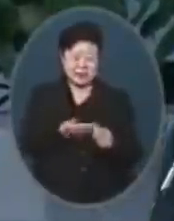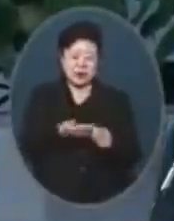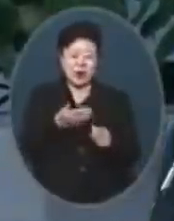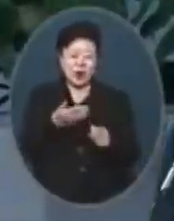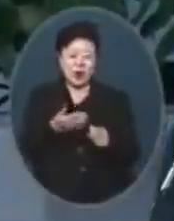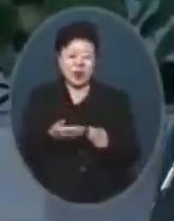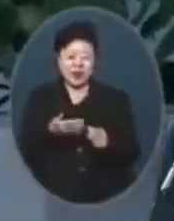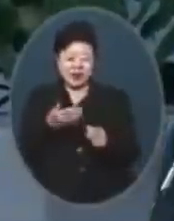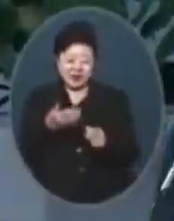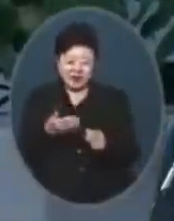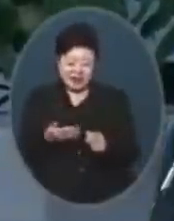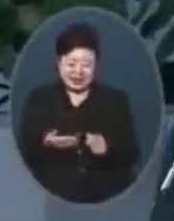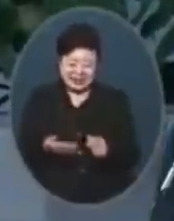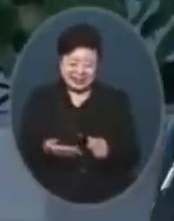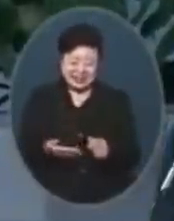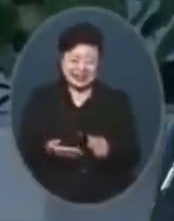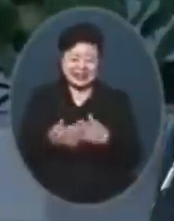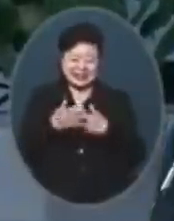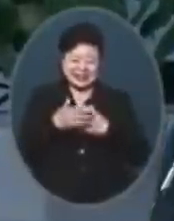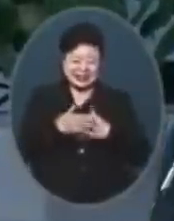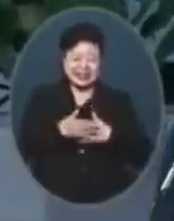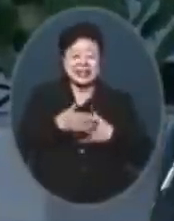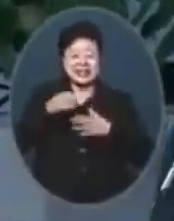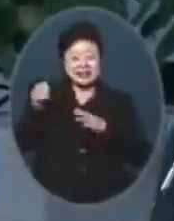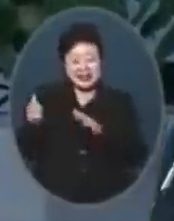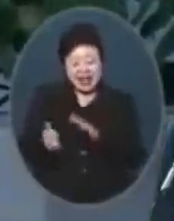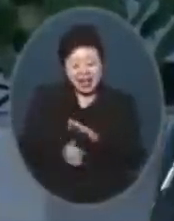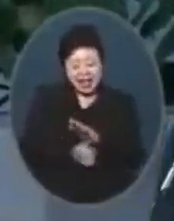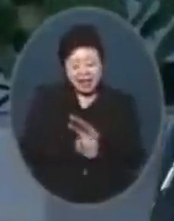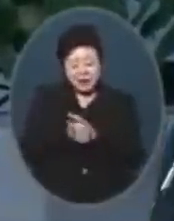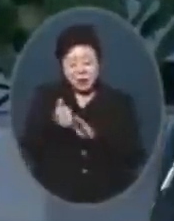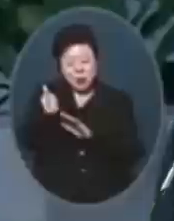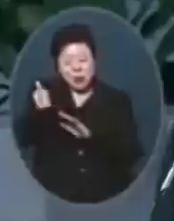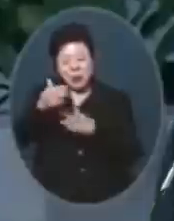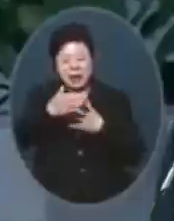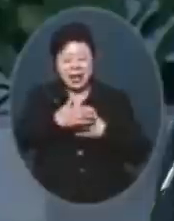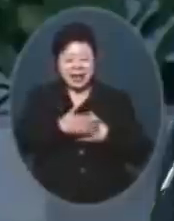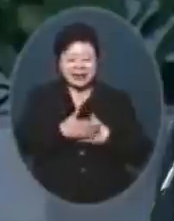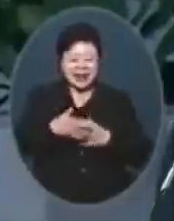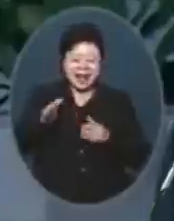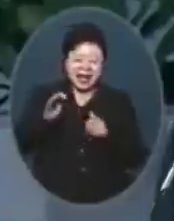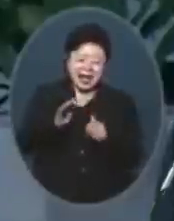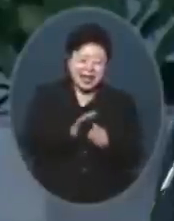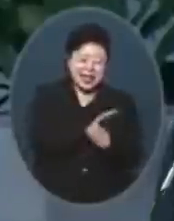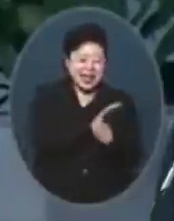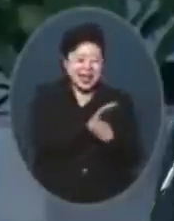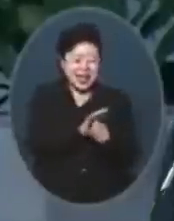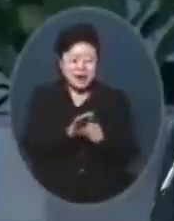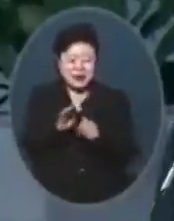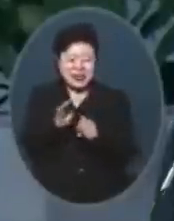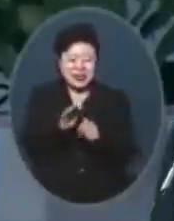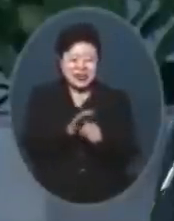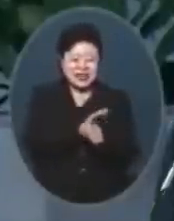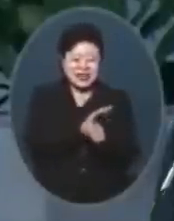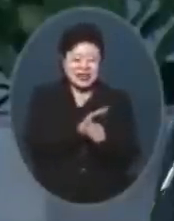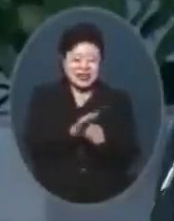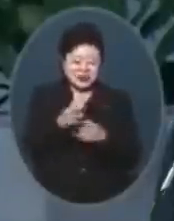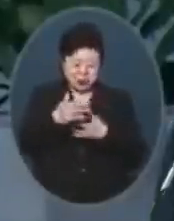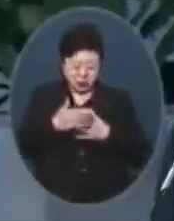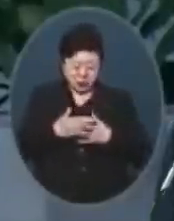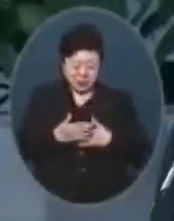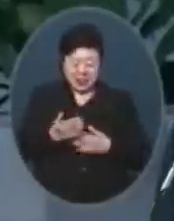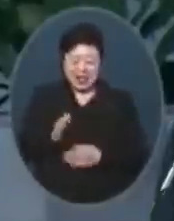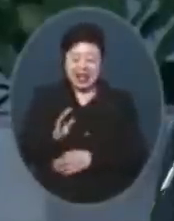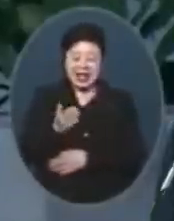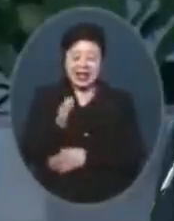흘리신 고열이 내 소망 나의